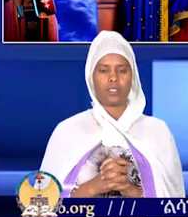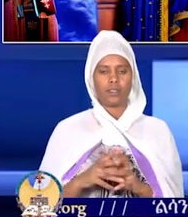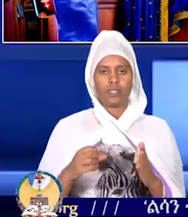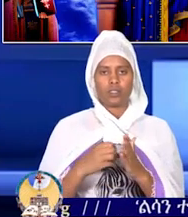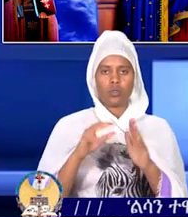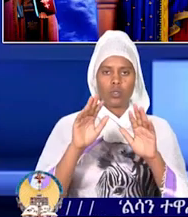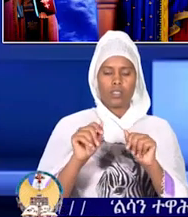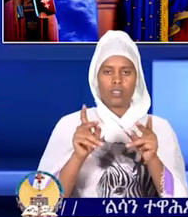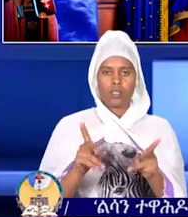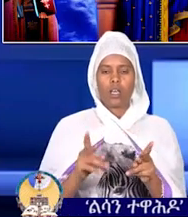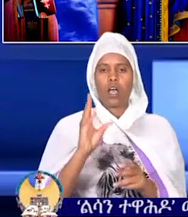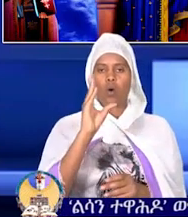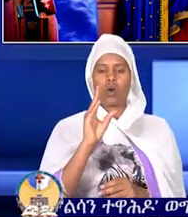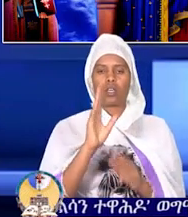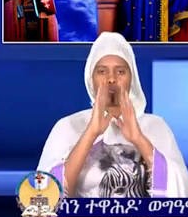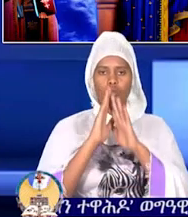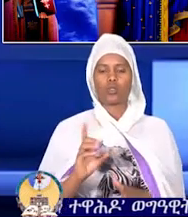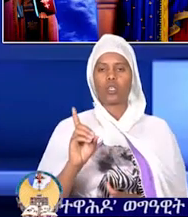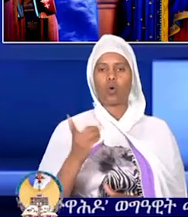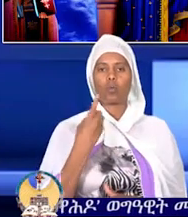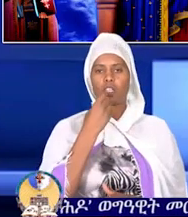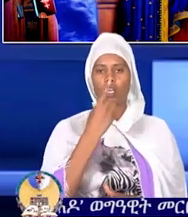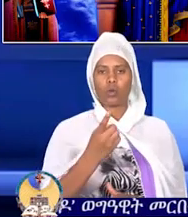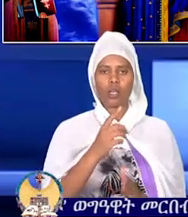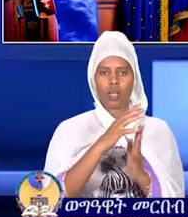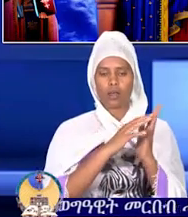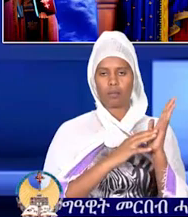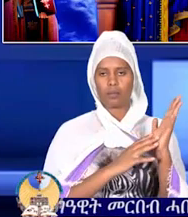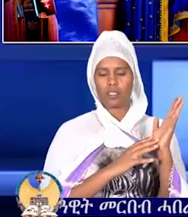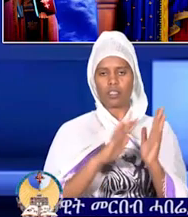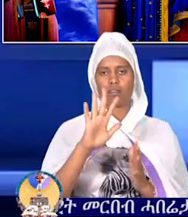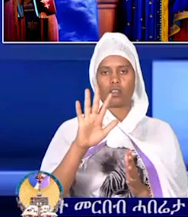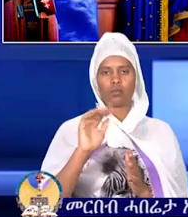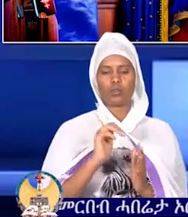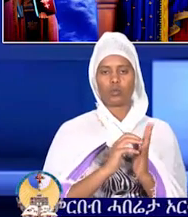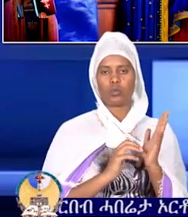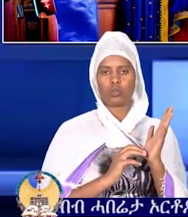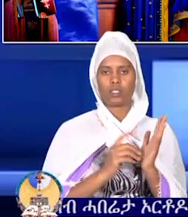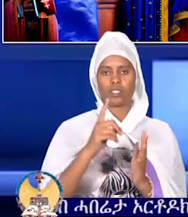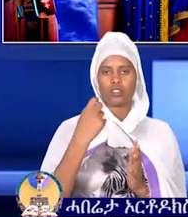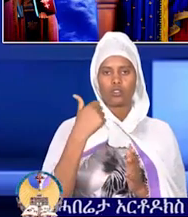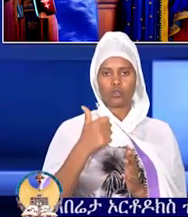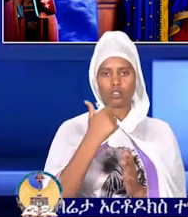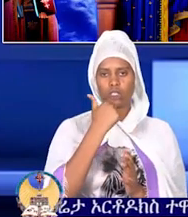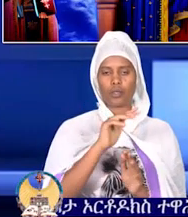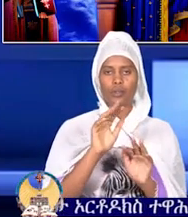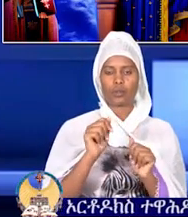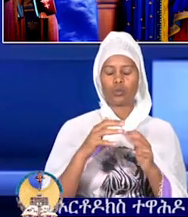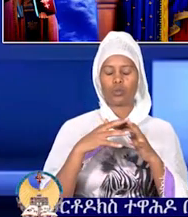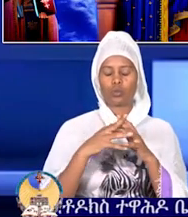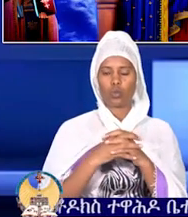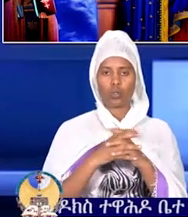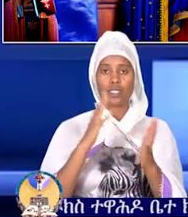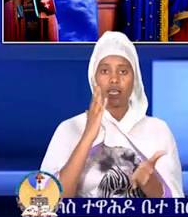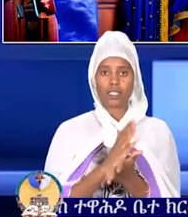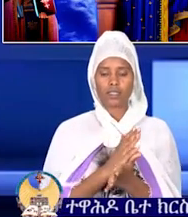ነጊርና ኣሎ። ስለ ዝኾነ ከዓ እዩ ሃዋርያ ቅዱስ ያዕቆብ እንታይ ኢሉ ኣብ ምዕራፍ 5 ቁፅሪ